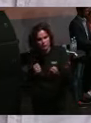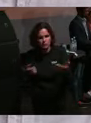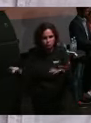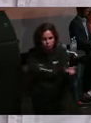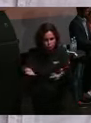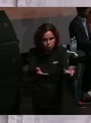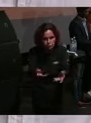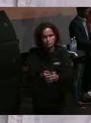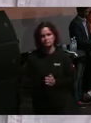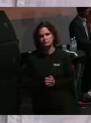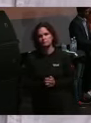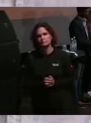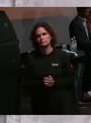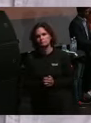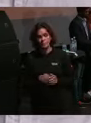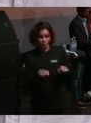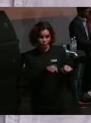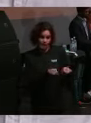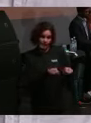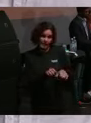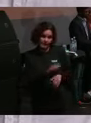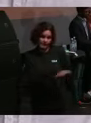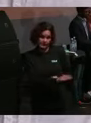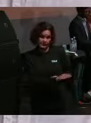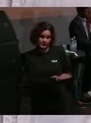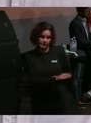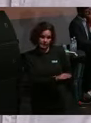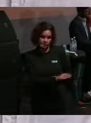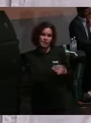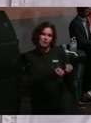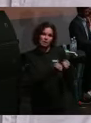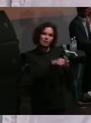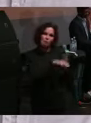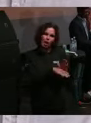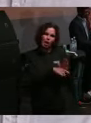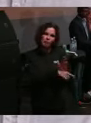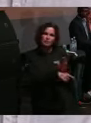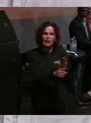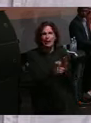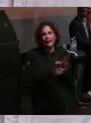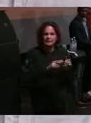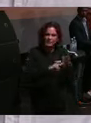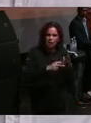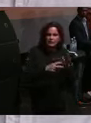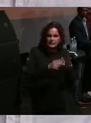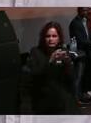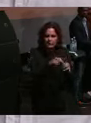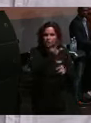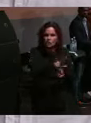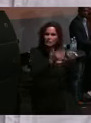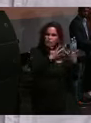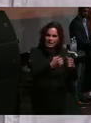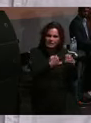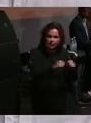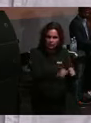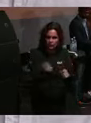Og når regjeringens kraftplan, eller strategien for grønn industrisatsing kom